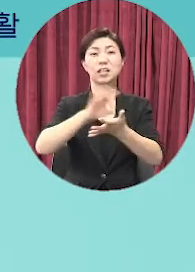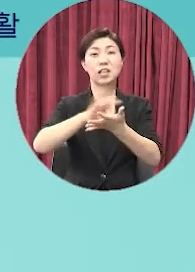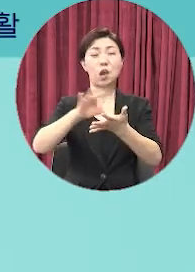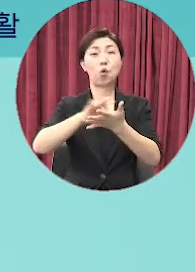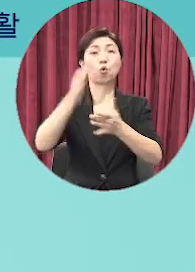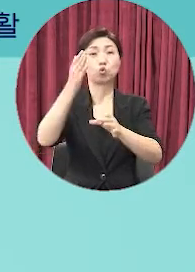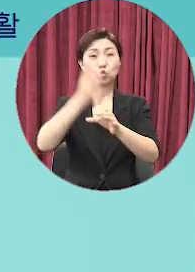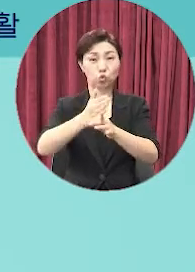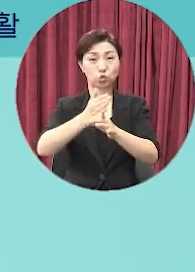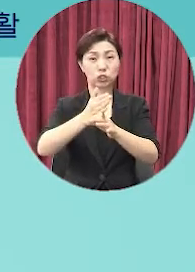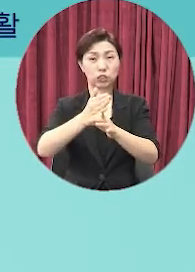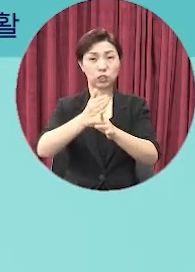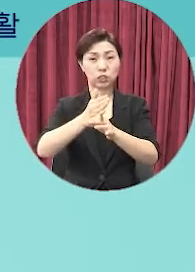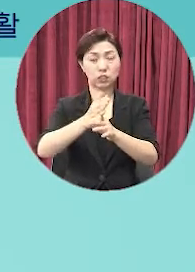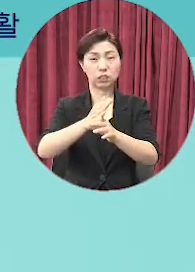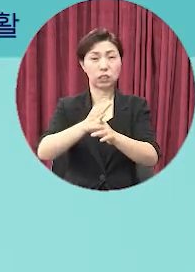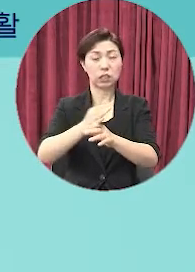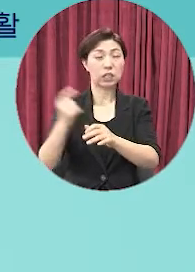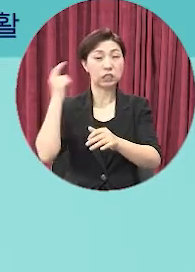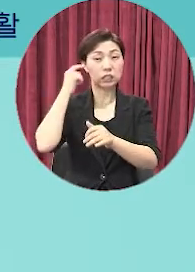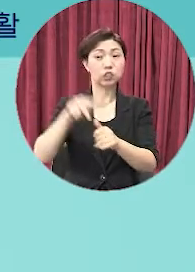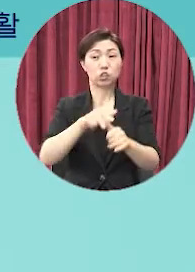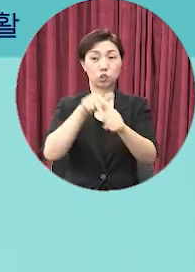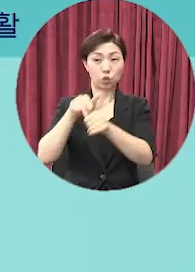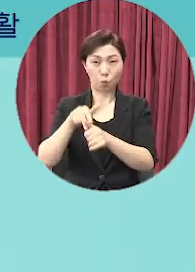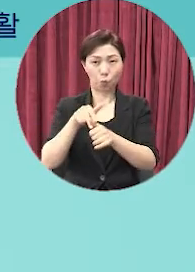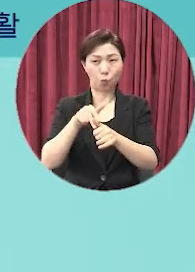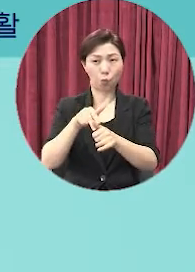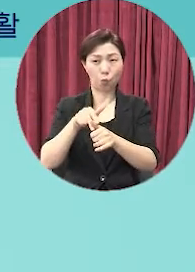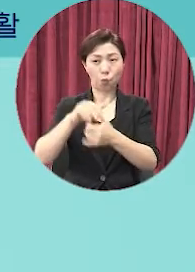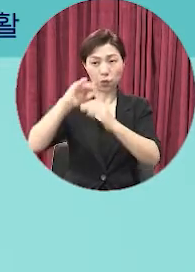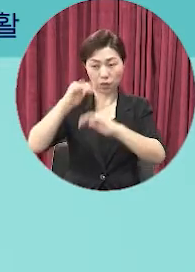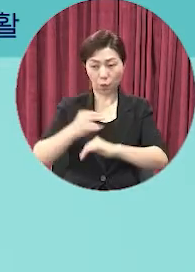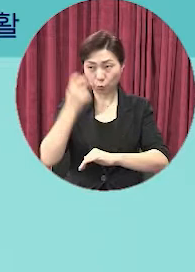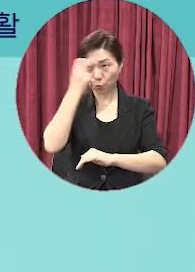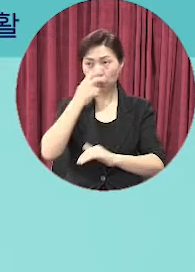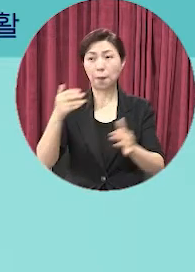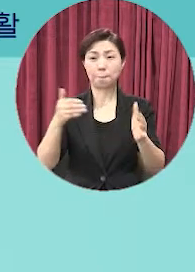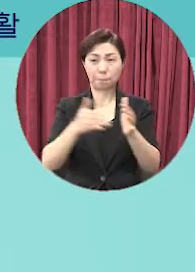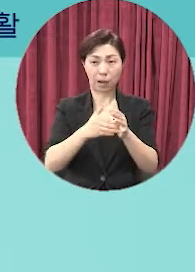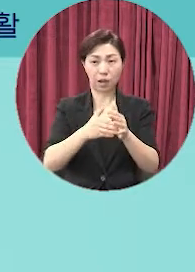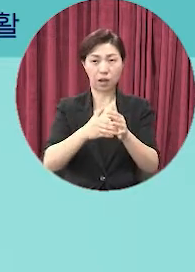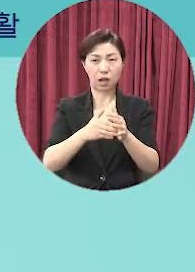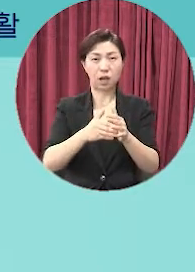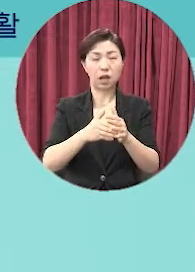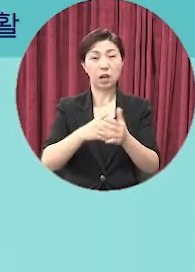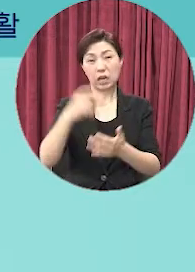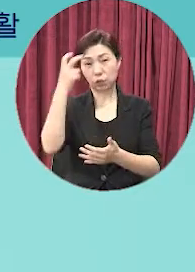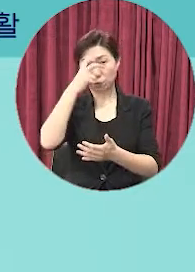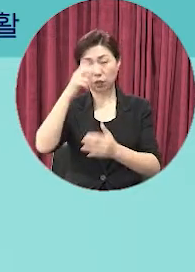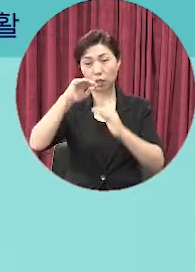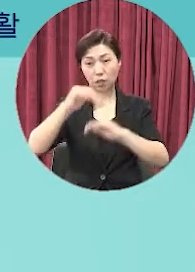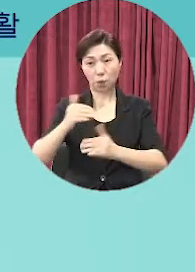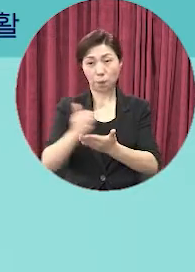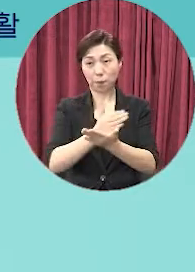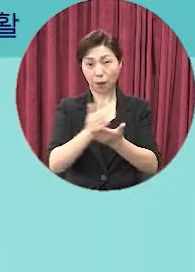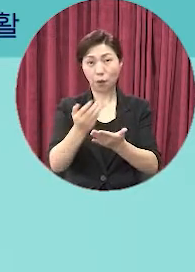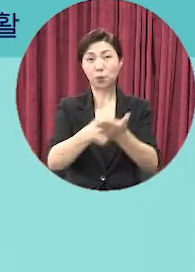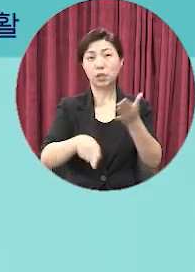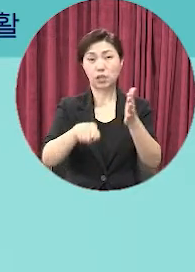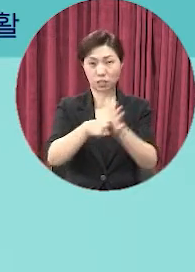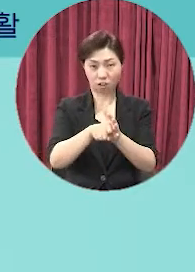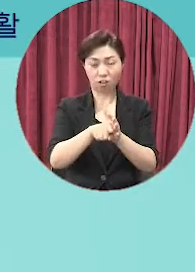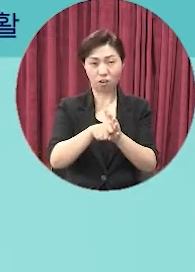그런 컨텐츠들을 좀 조사를 했는데요. 이런 컨텐츠들을 이제 분류하기 위해서 본 연구에서는 이런